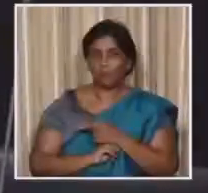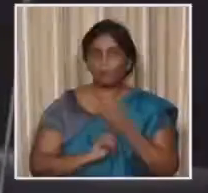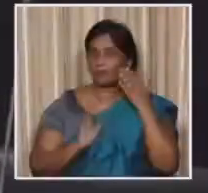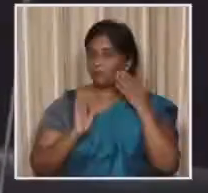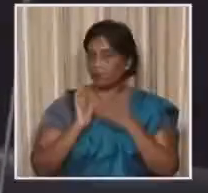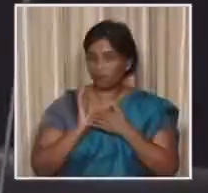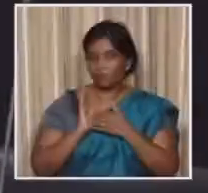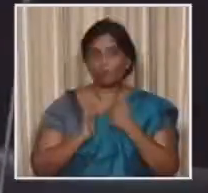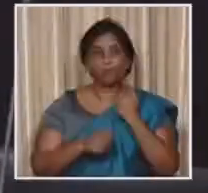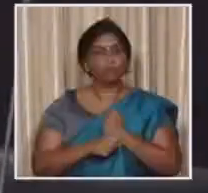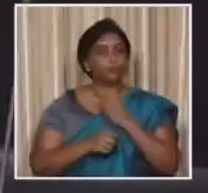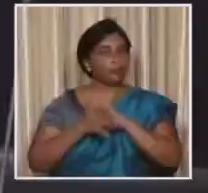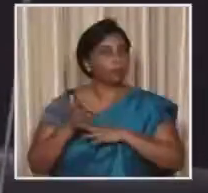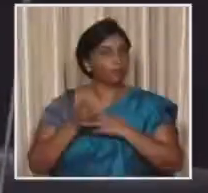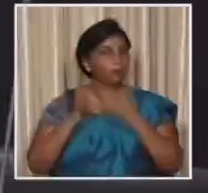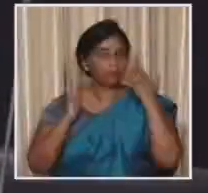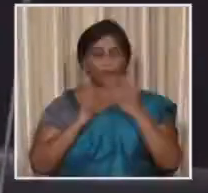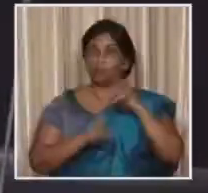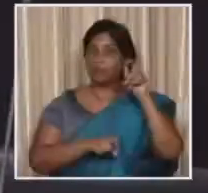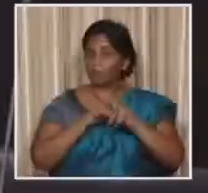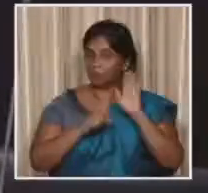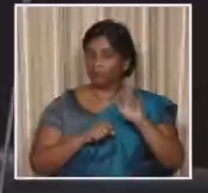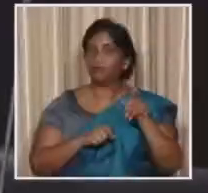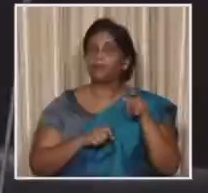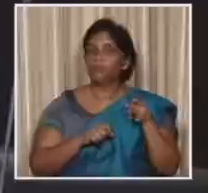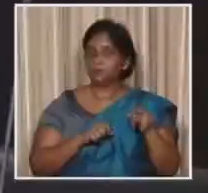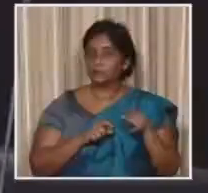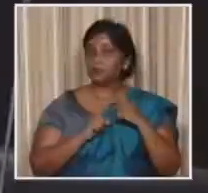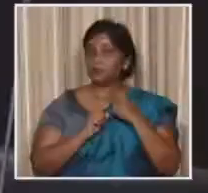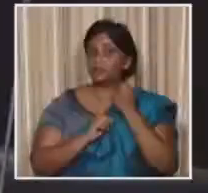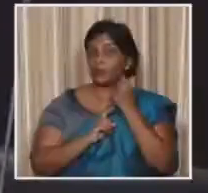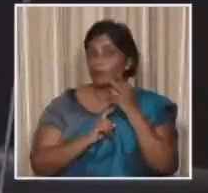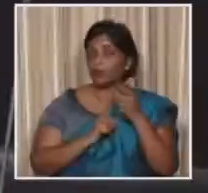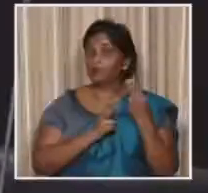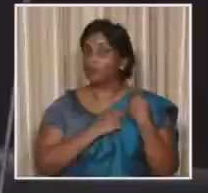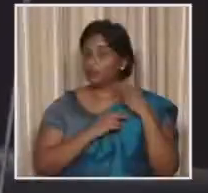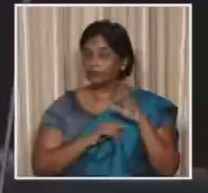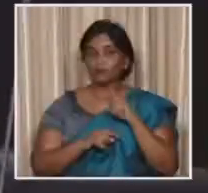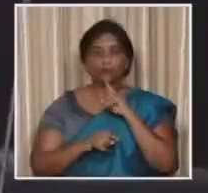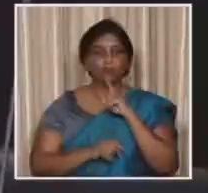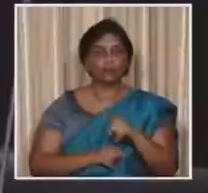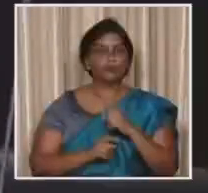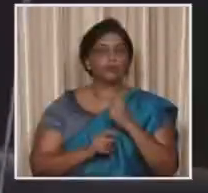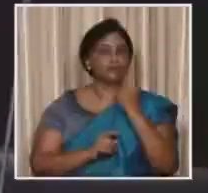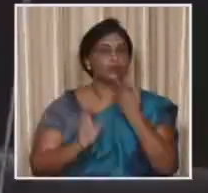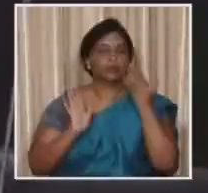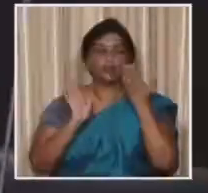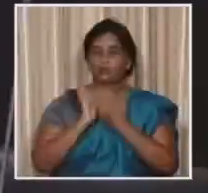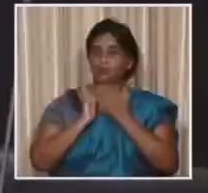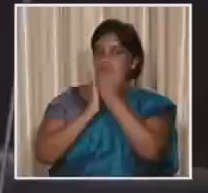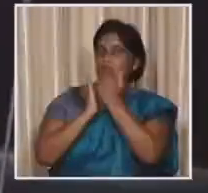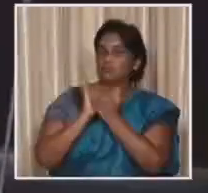ඉන්න රාජ්‍ය අයවැය සකස් කරන නිලධාරීන් විසින් ඒ ඉලක්කම් වලට ගලපලා තමයි මේ ඉලක්කම් ටික පහලට